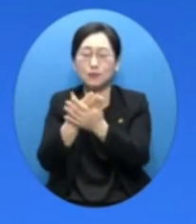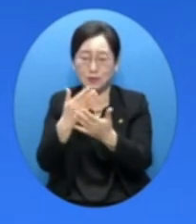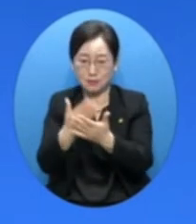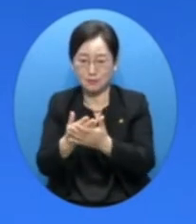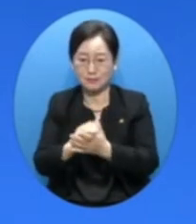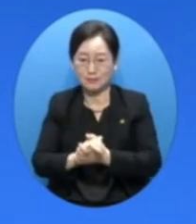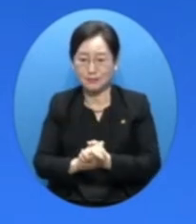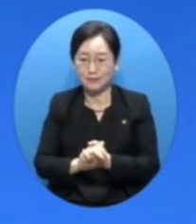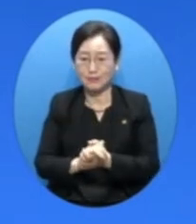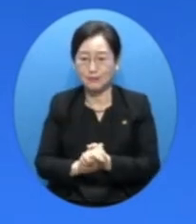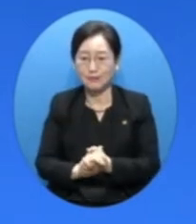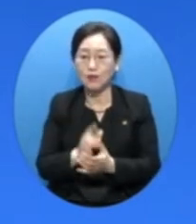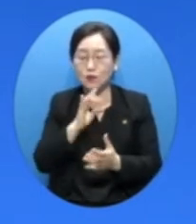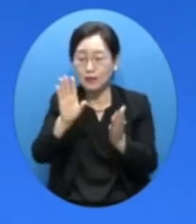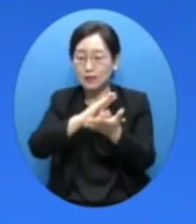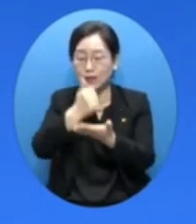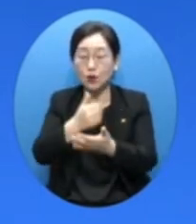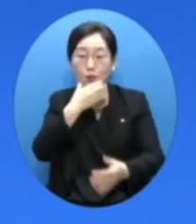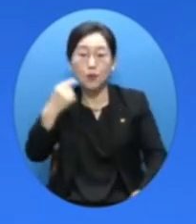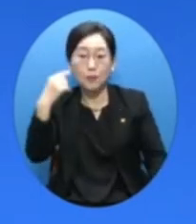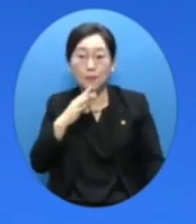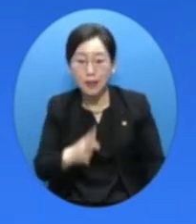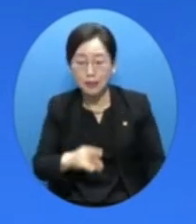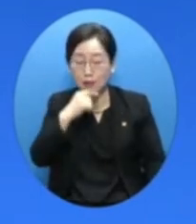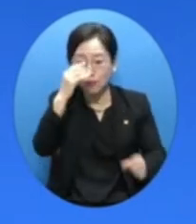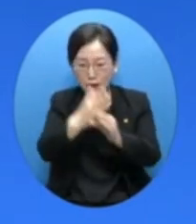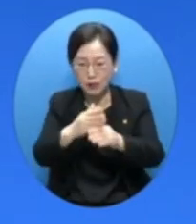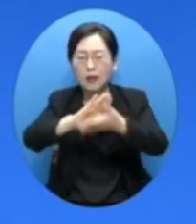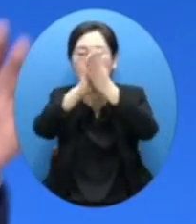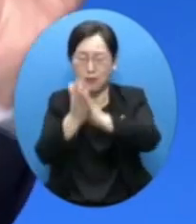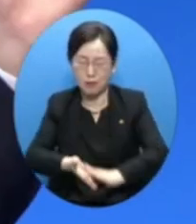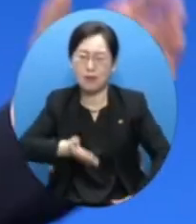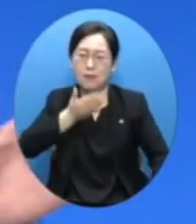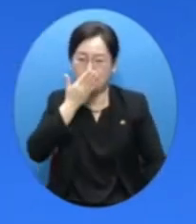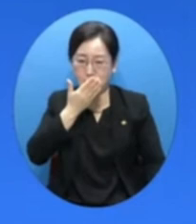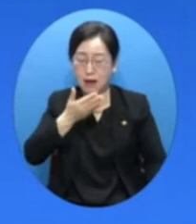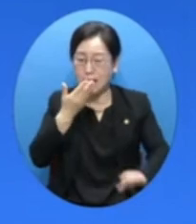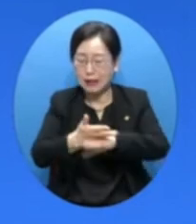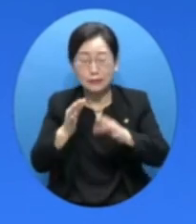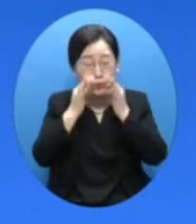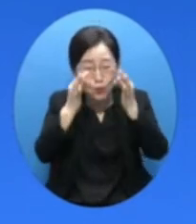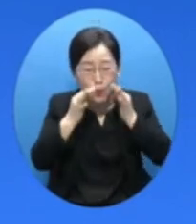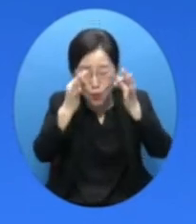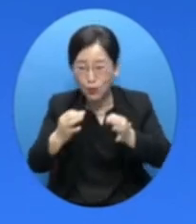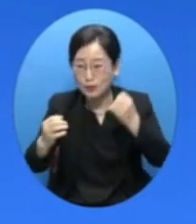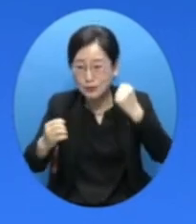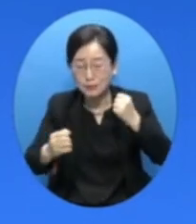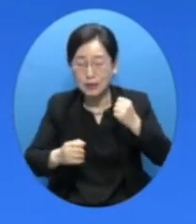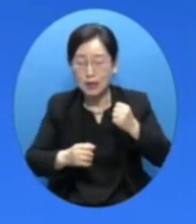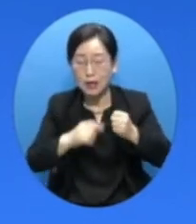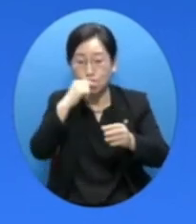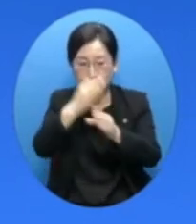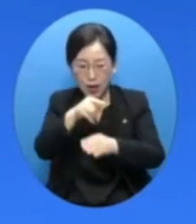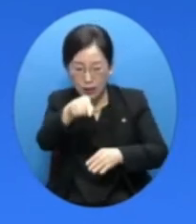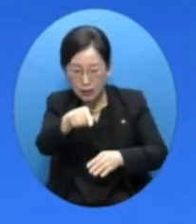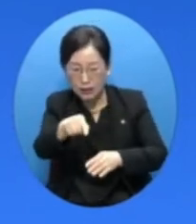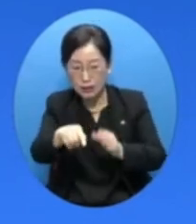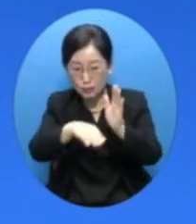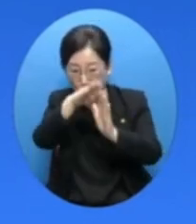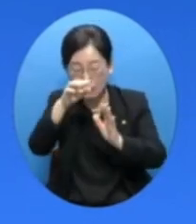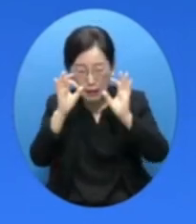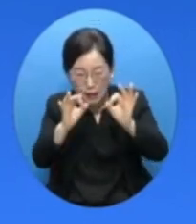주시옵소서. 오직 그리스도의 복음만이 북한을 변화시킬 수 있습니다. 그 어떤 노력으로도 어떤 힘으로도 북한을 변화시키지